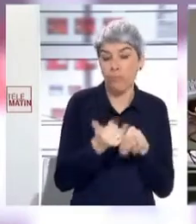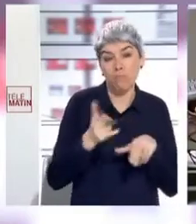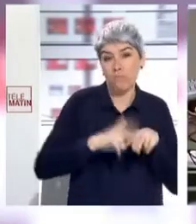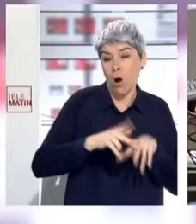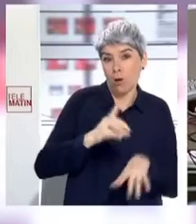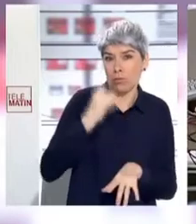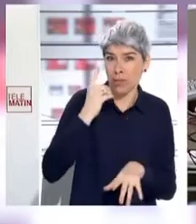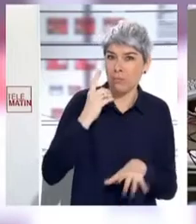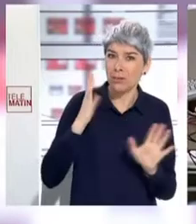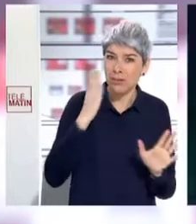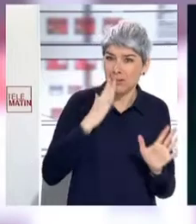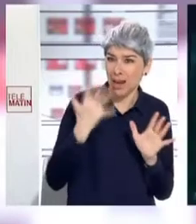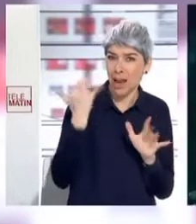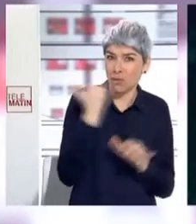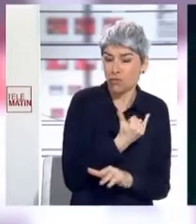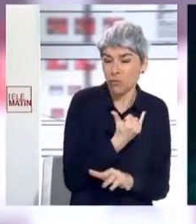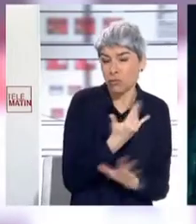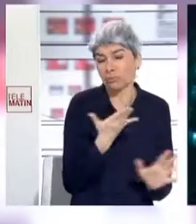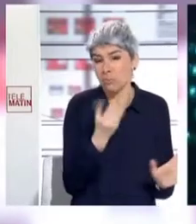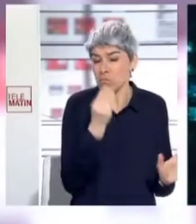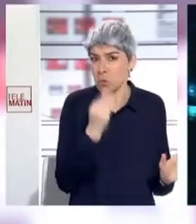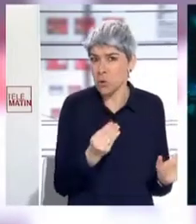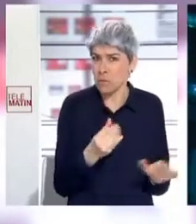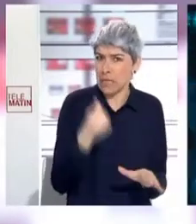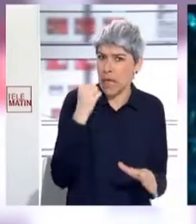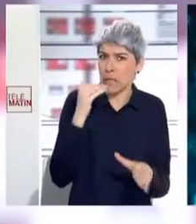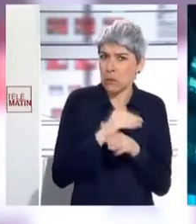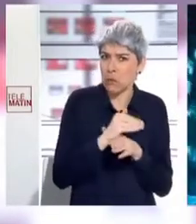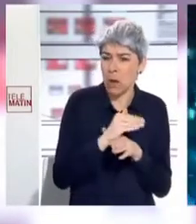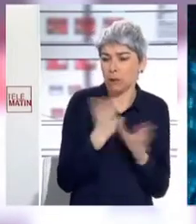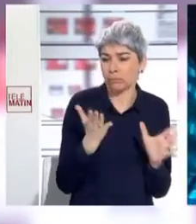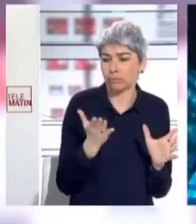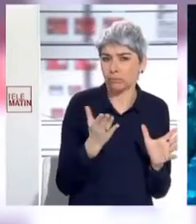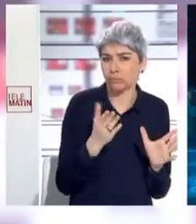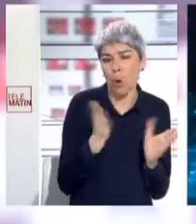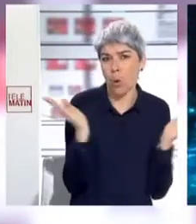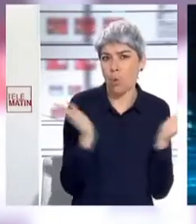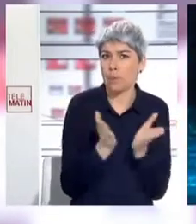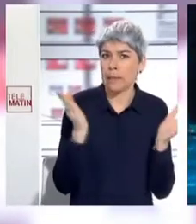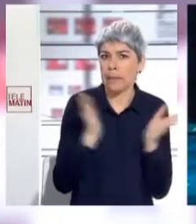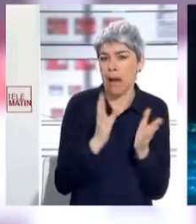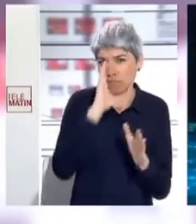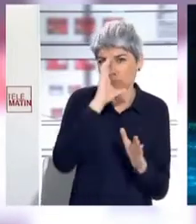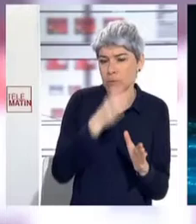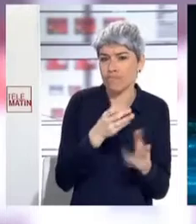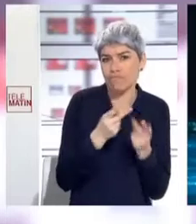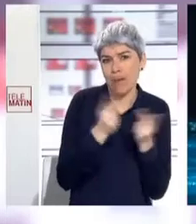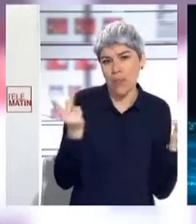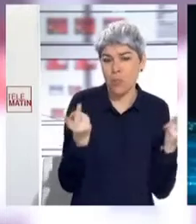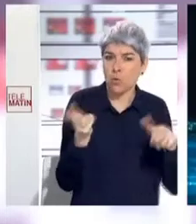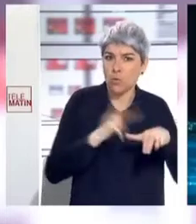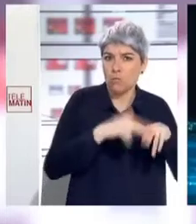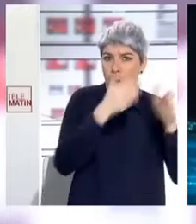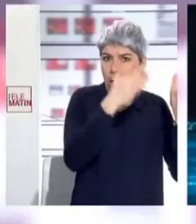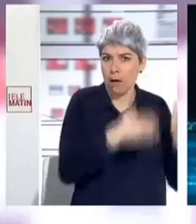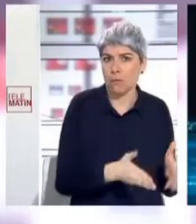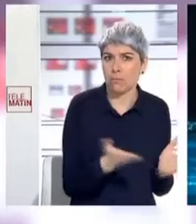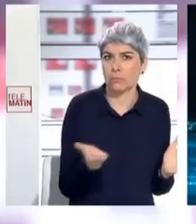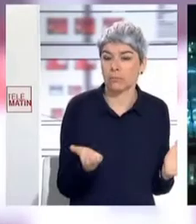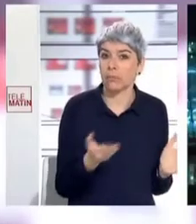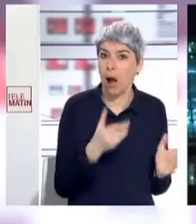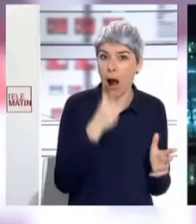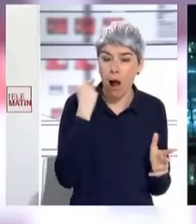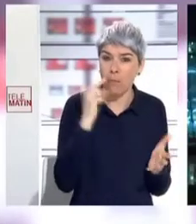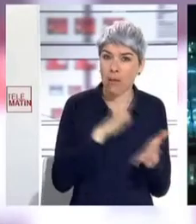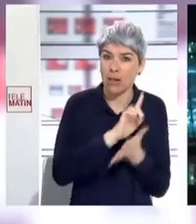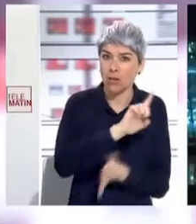pourtant rassurantes il y a encore 15 jours, mais hier soir, dans un communiqué laconique, l'hôpital Georges Pompidou a annoncé le décès du patient. L'homme